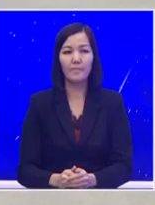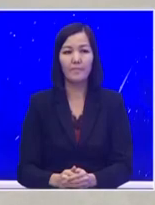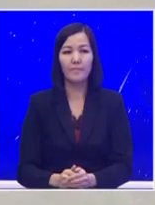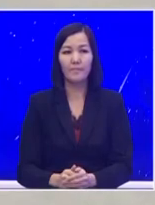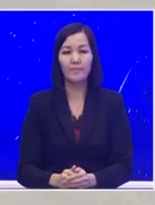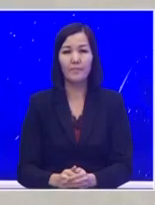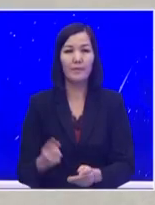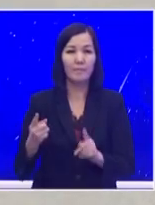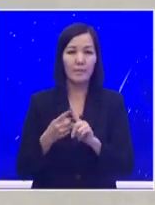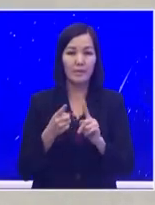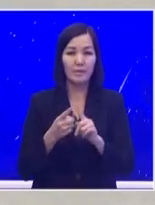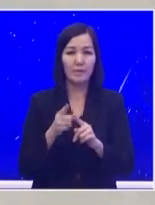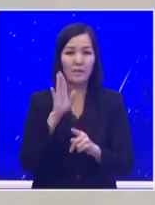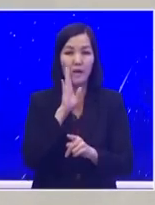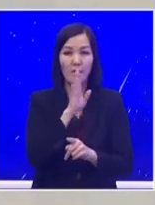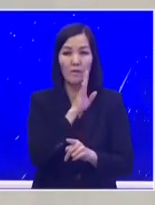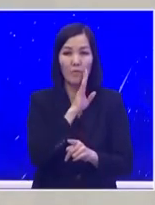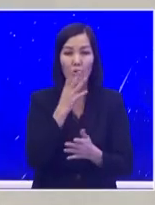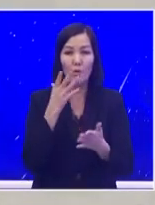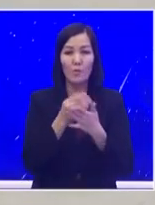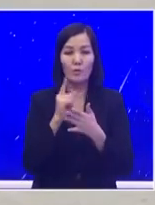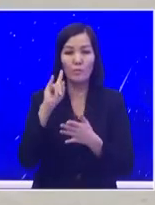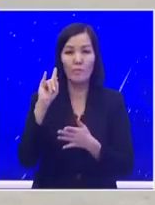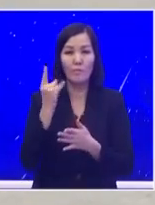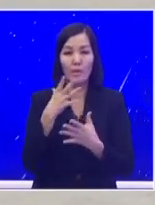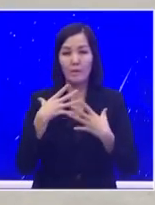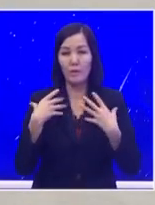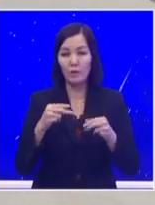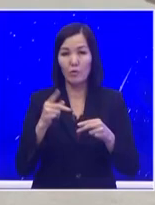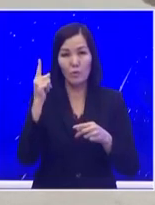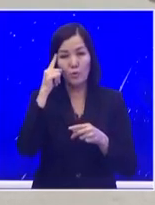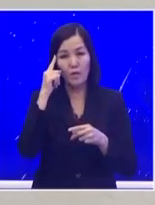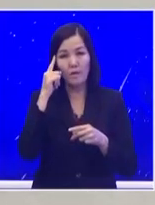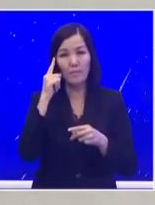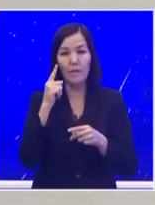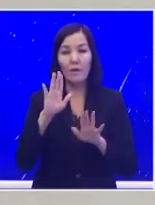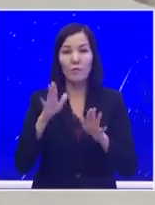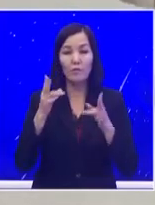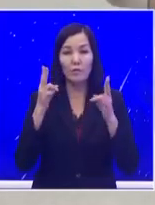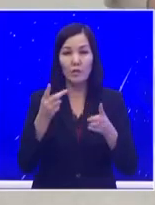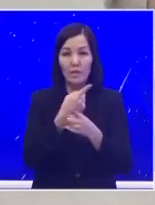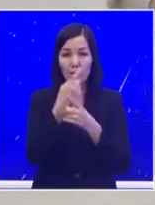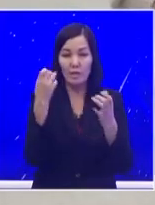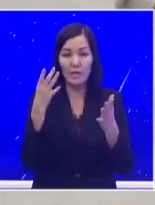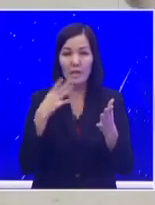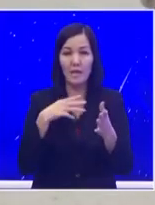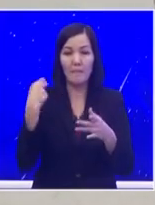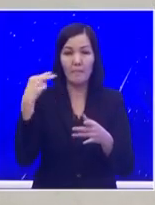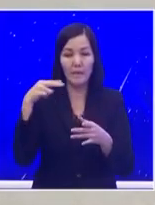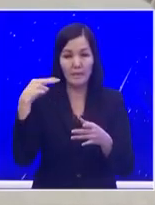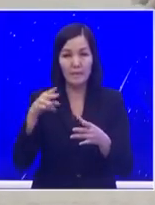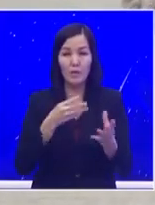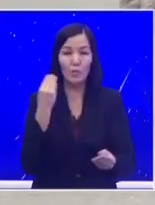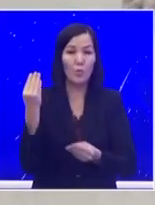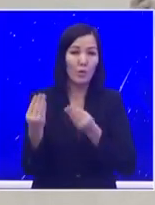перешла. Біріншіден мен ана болғандықтан өз баламның денсаулығын ойлаймын. Елде төтенше жағдай жарияланып, президент ойын сауық